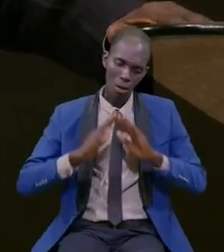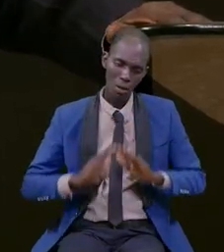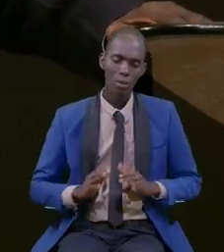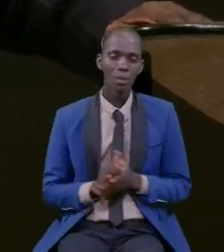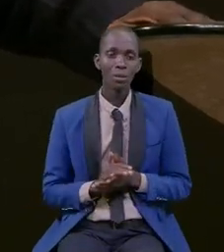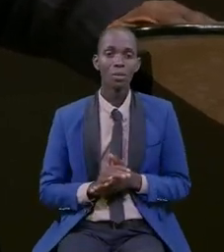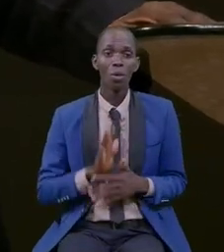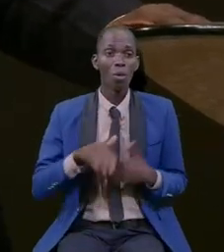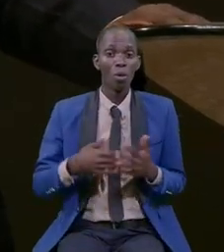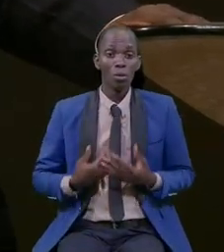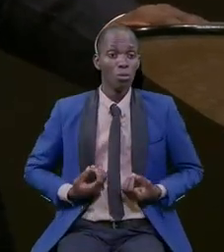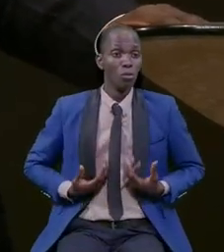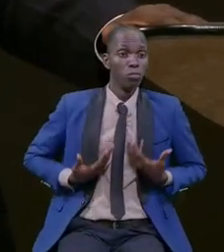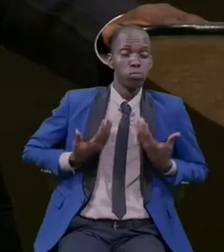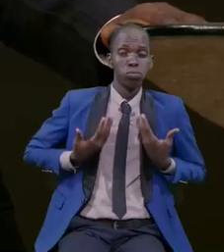anxieux